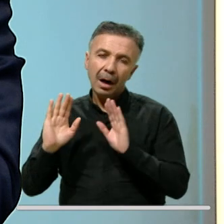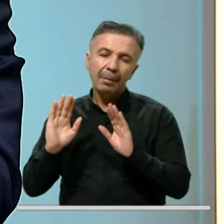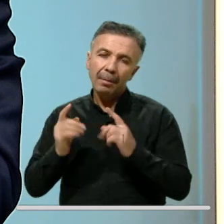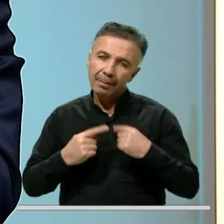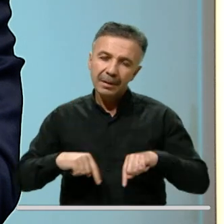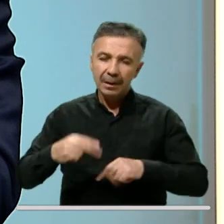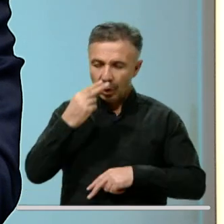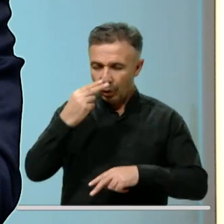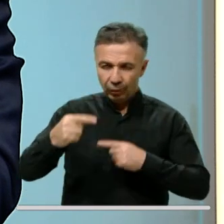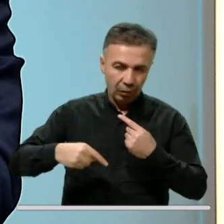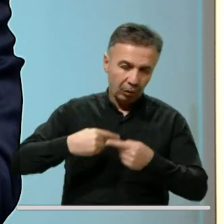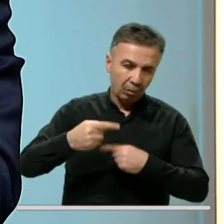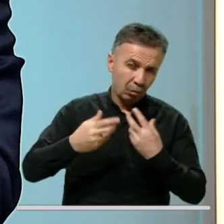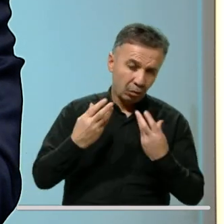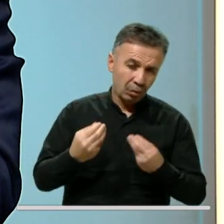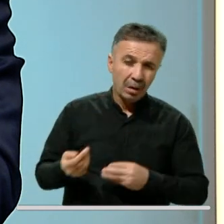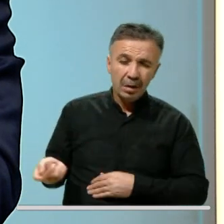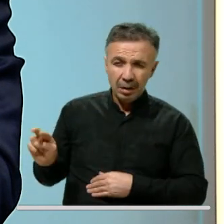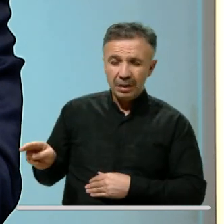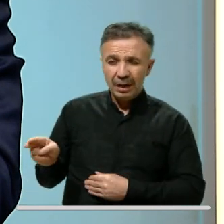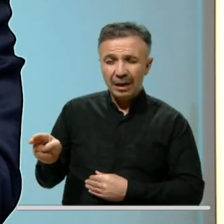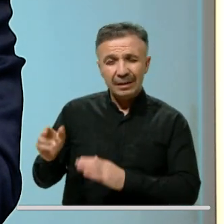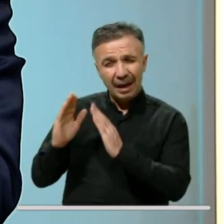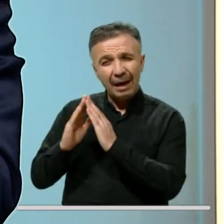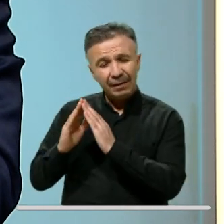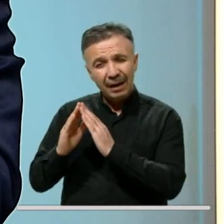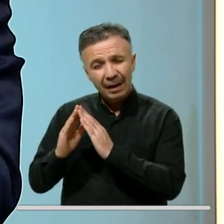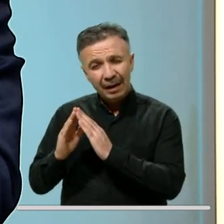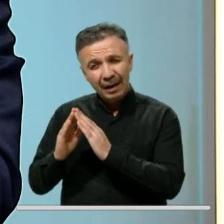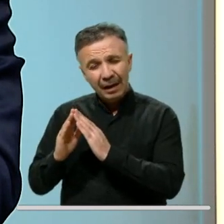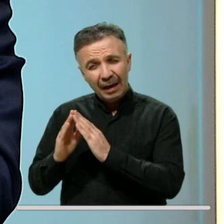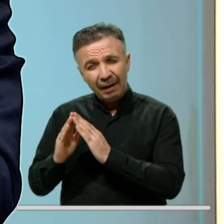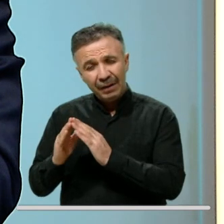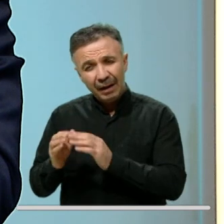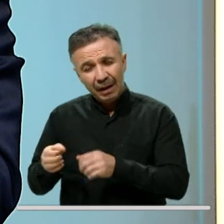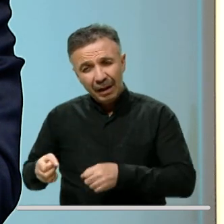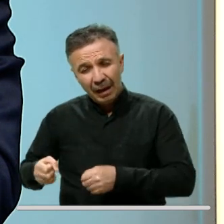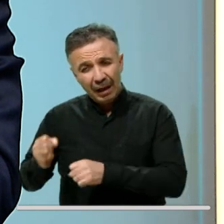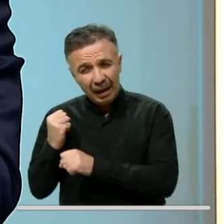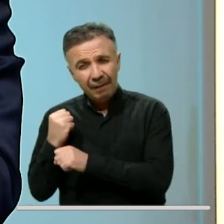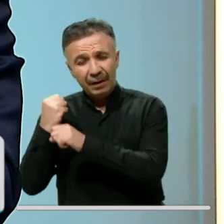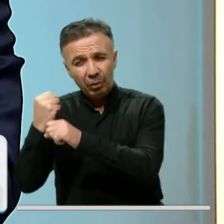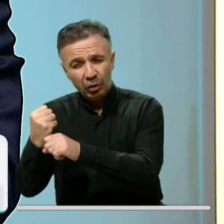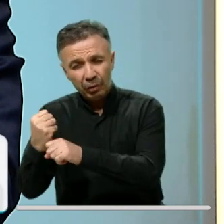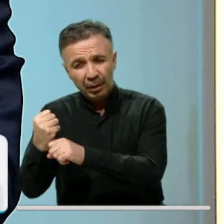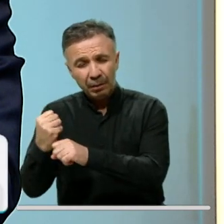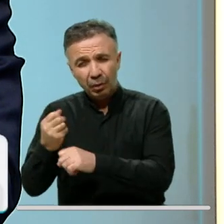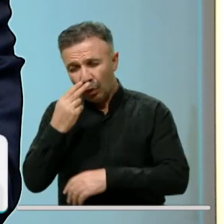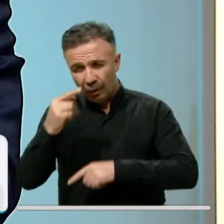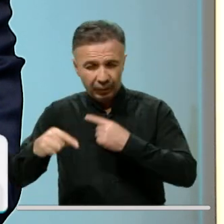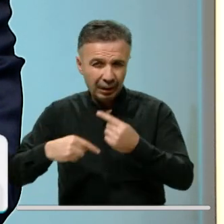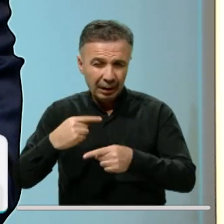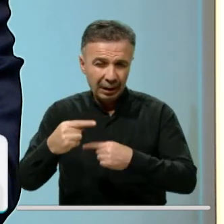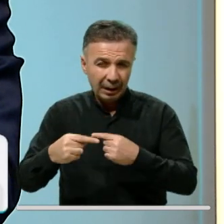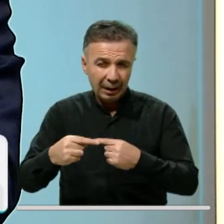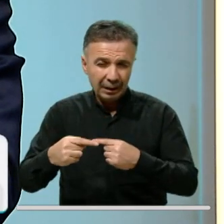bir örf olmuş, adet olmuş cenazeyi evine götürmek. Dolayısıyla bu örf ve adette dine aykırı bir husus